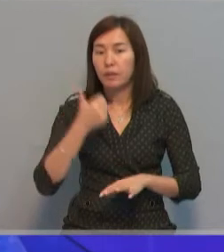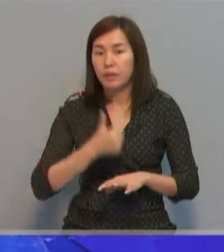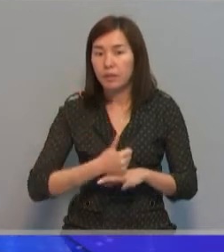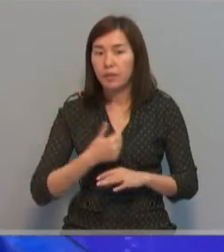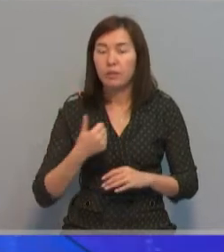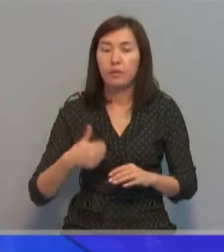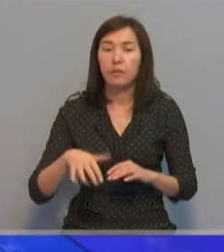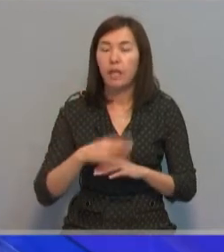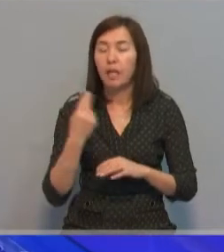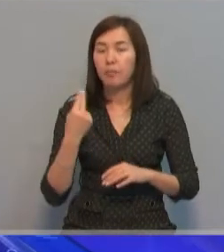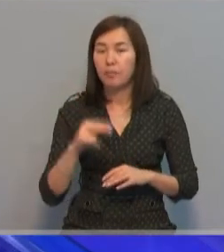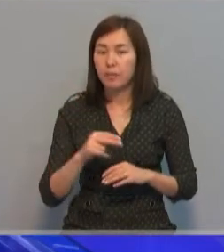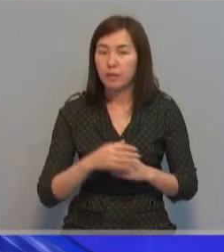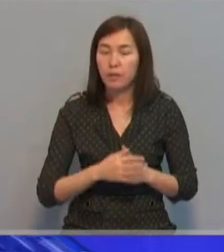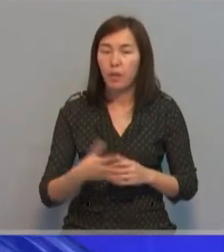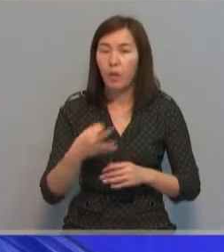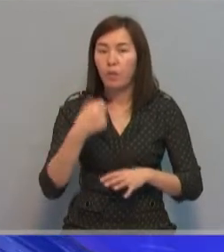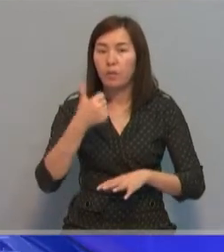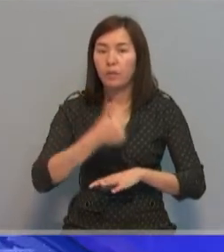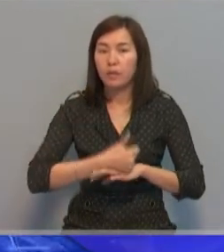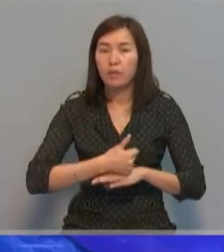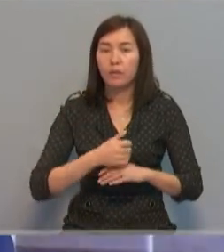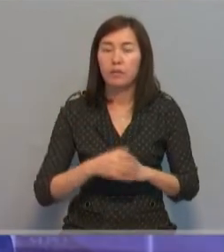басшылары, президент, облыс әкімі